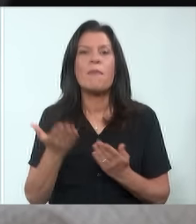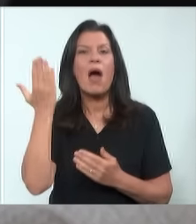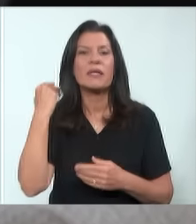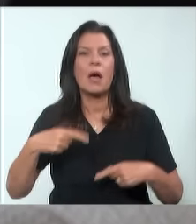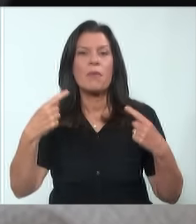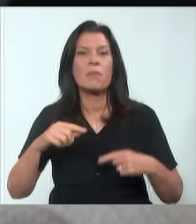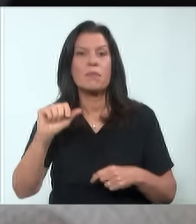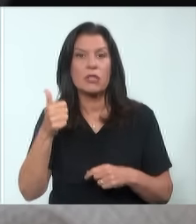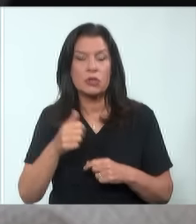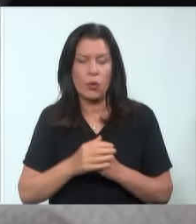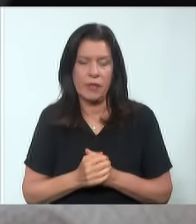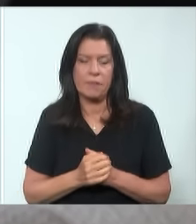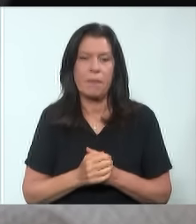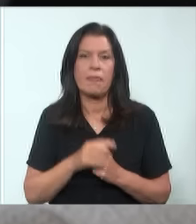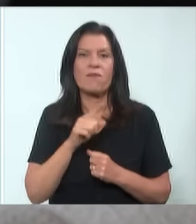אמרו להם